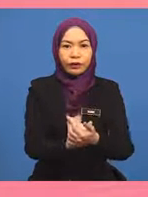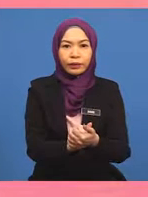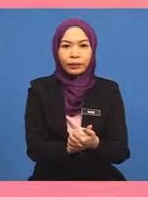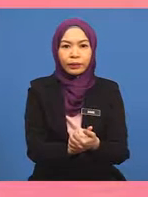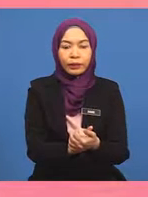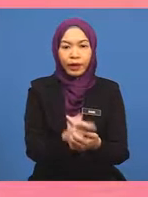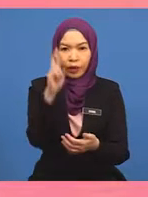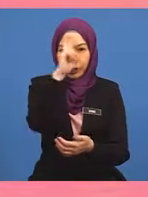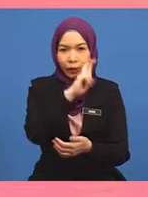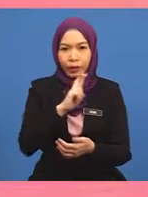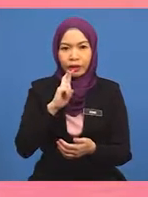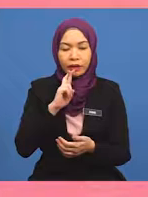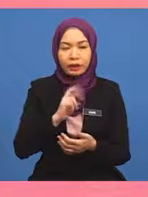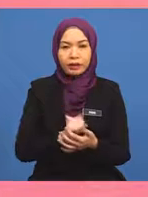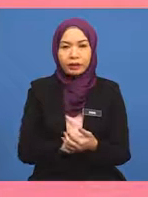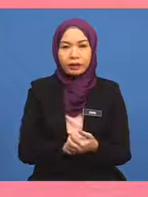rupa,